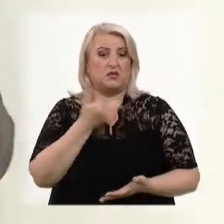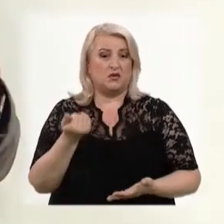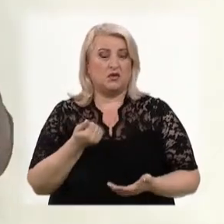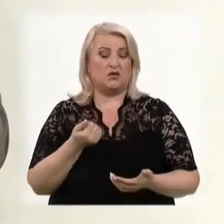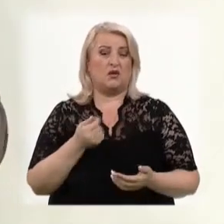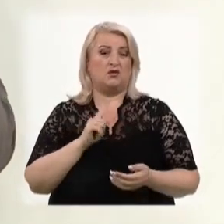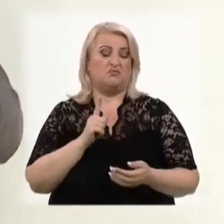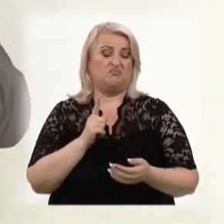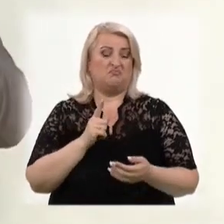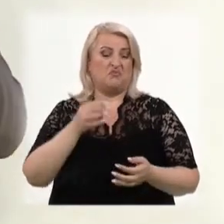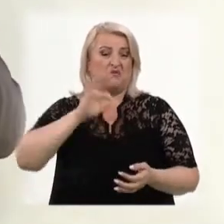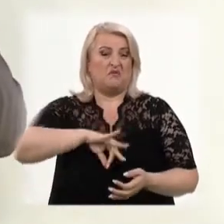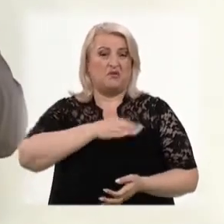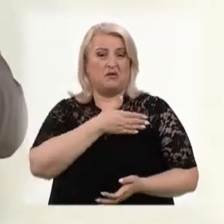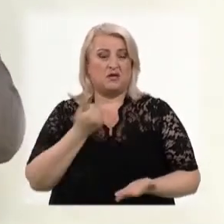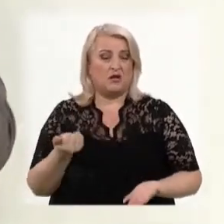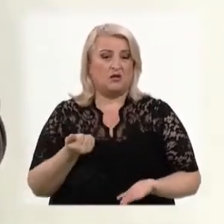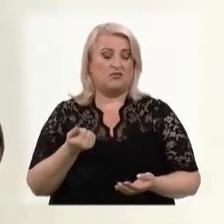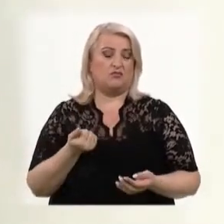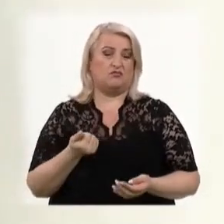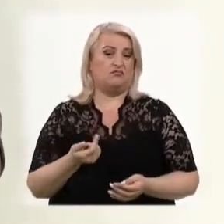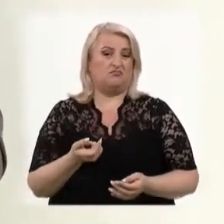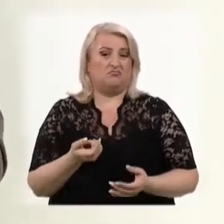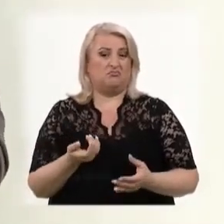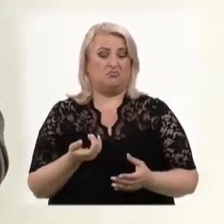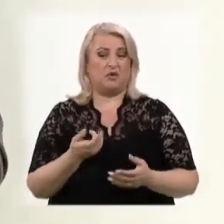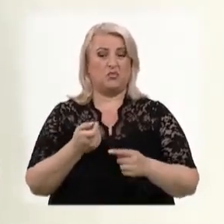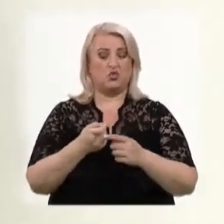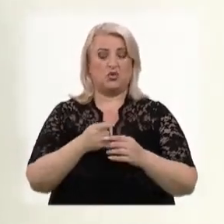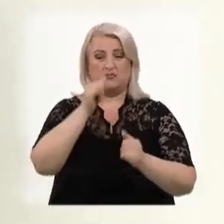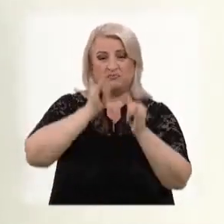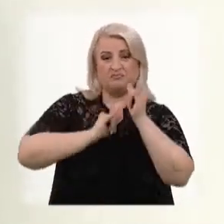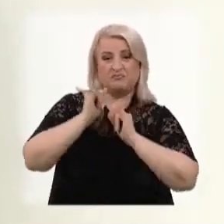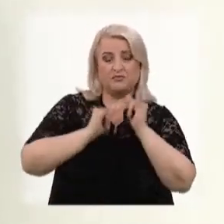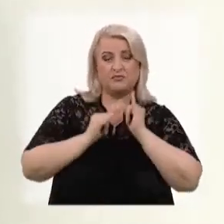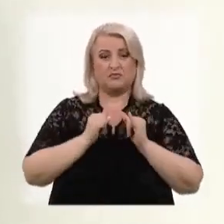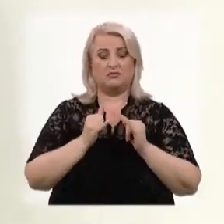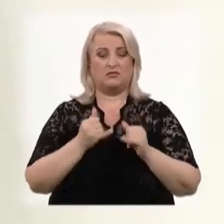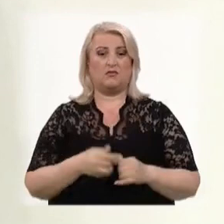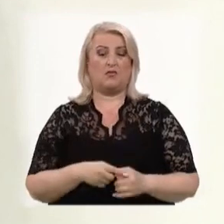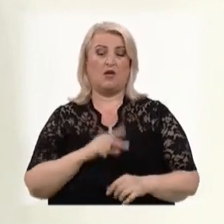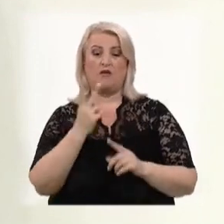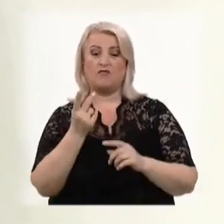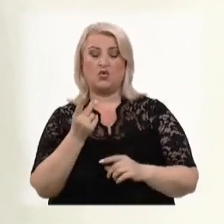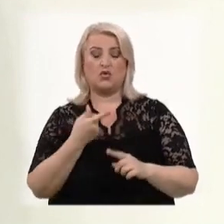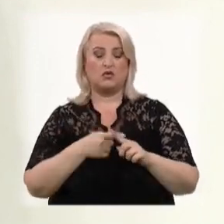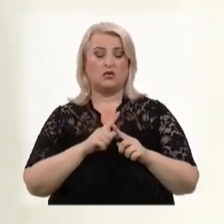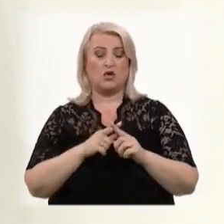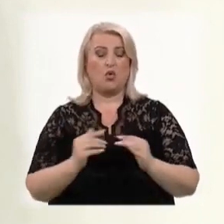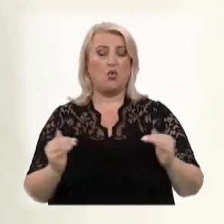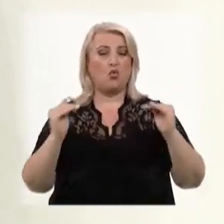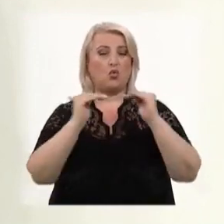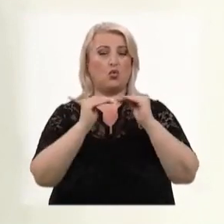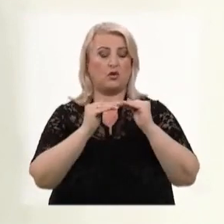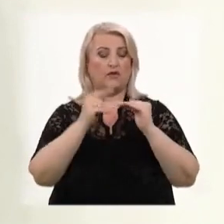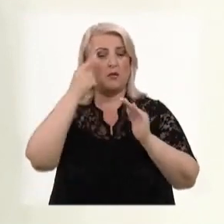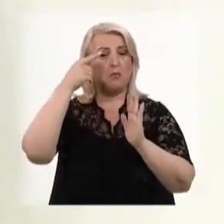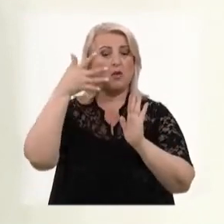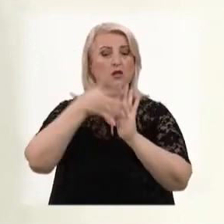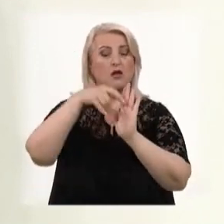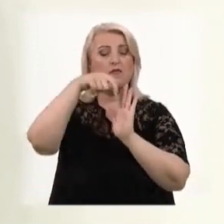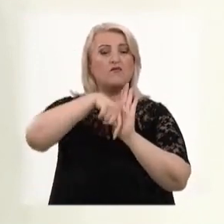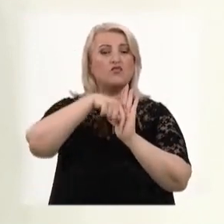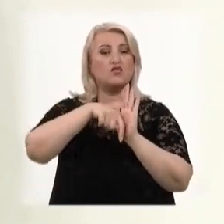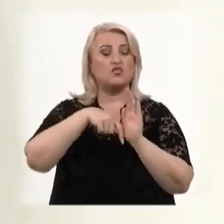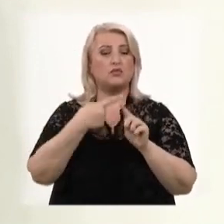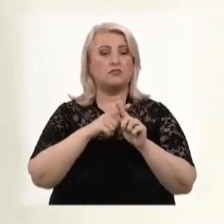platforma nu se limitează însă la formare care a doua motiv este că nivelul de conștientizare a conținutului devine